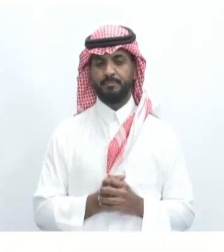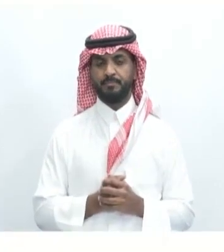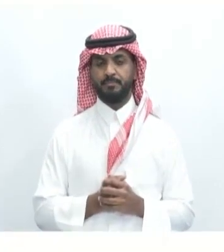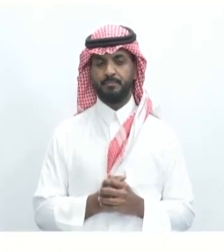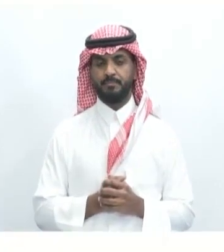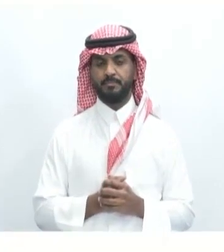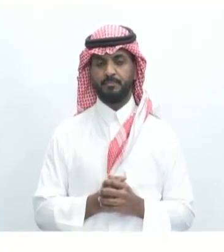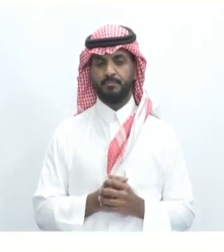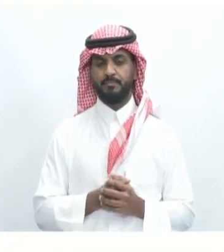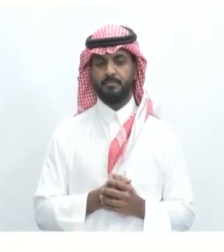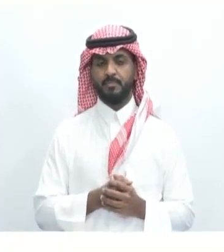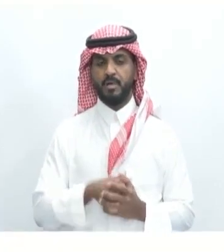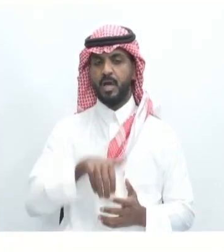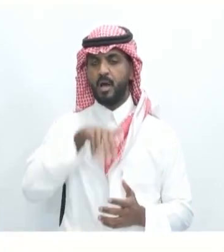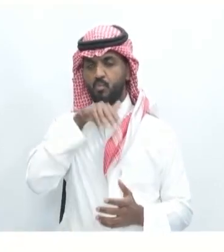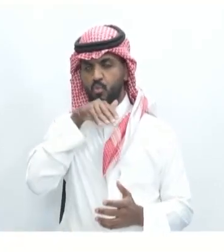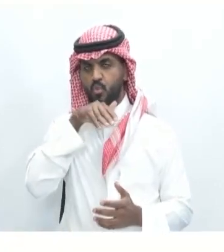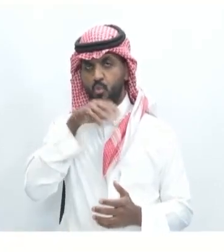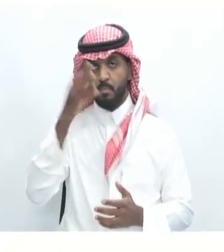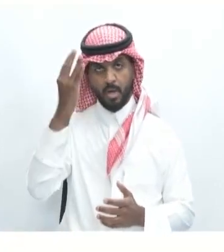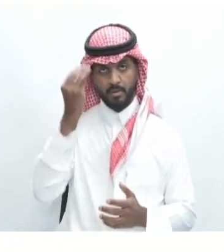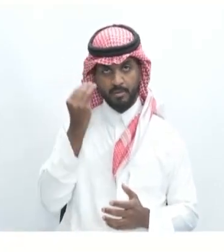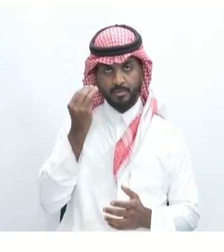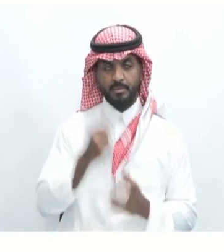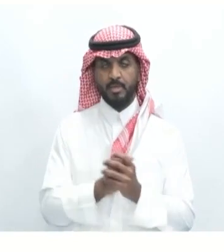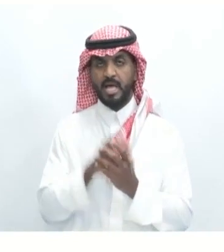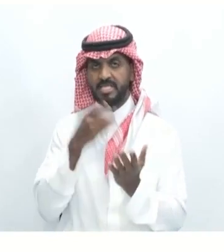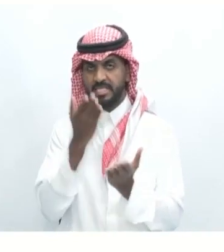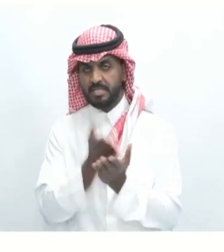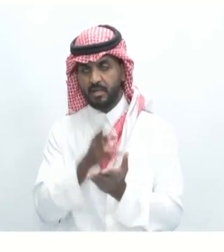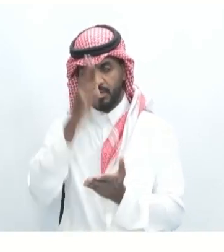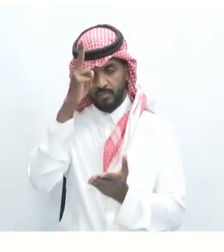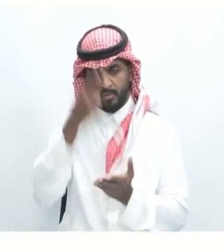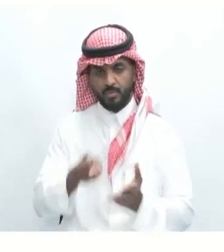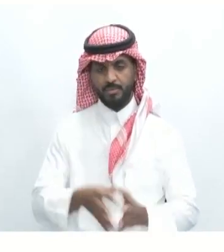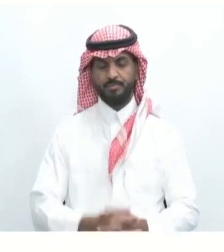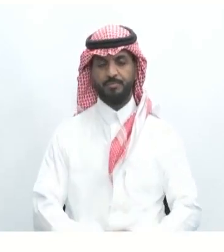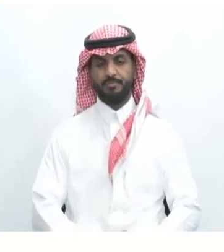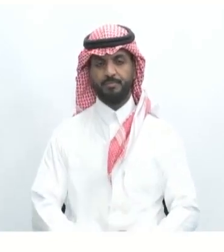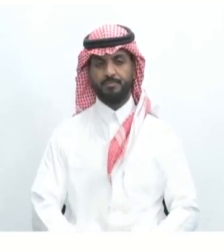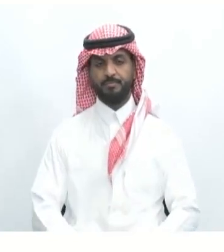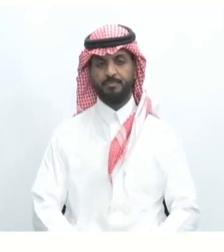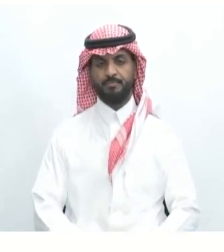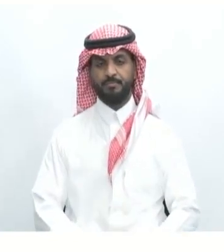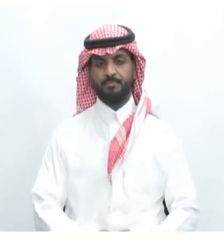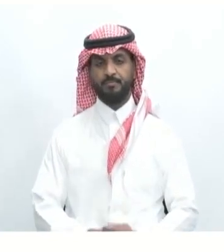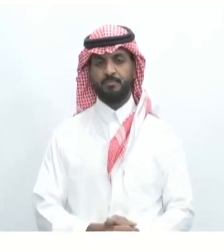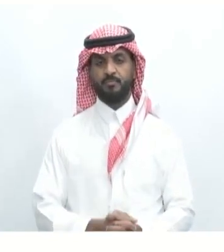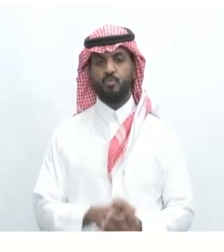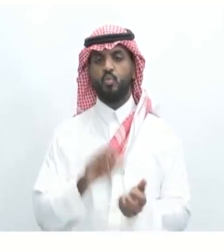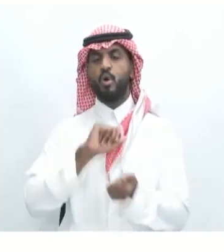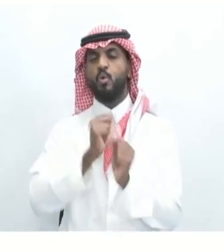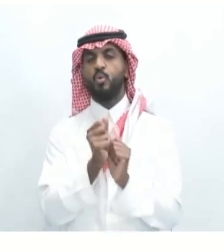الراشدين ممتاز نقول ابو بكر الصديق رضي الله عنه